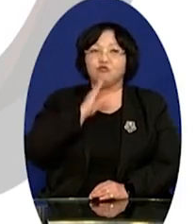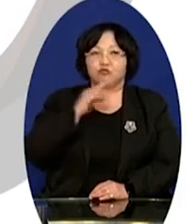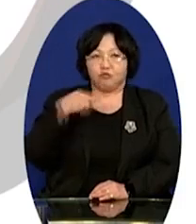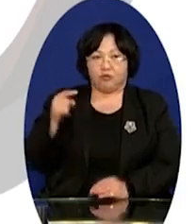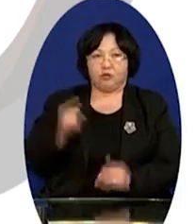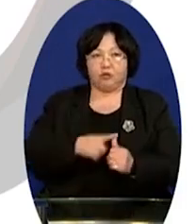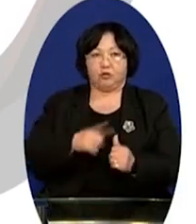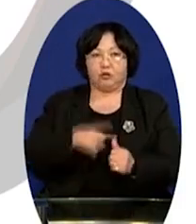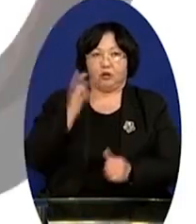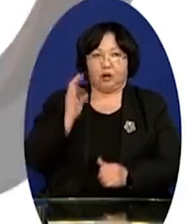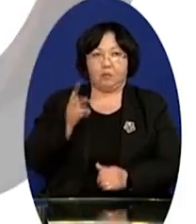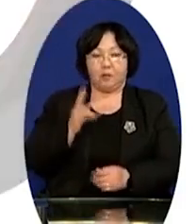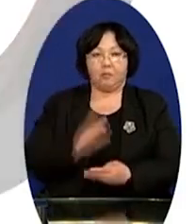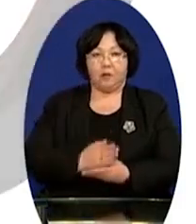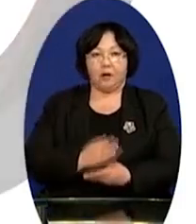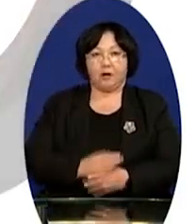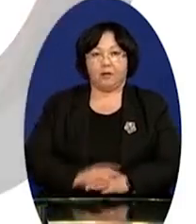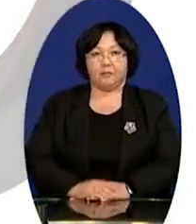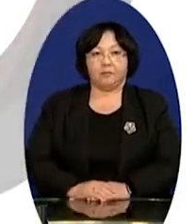эзэмшлэлтэй компани байна.